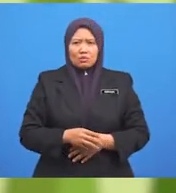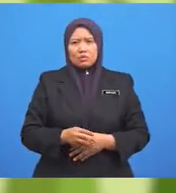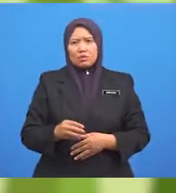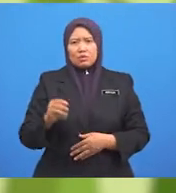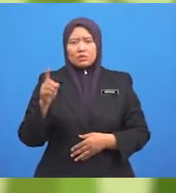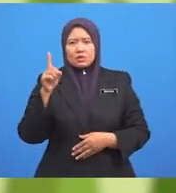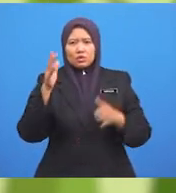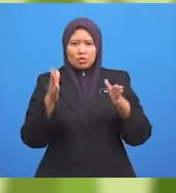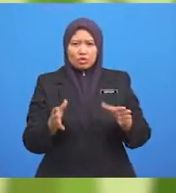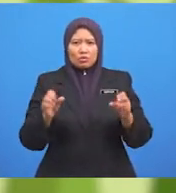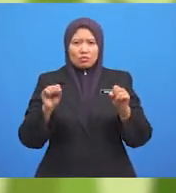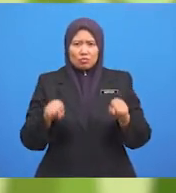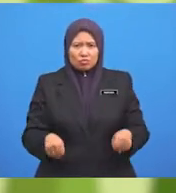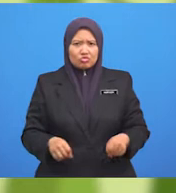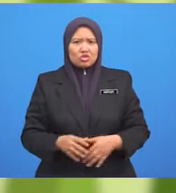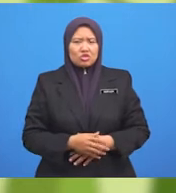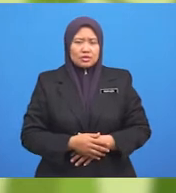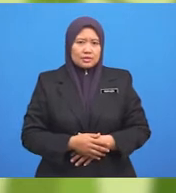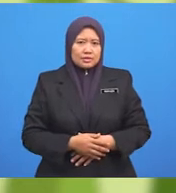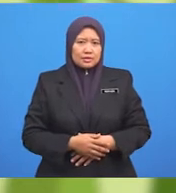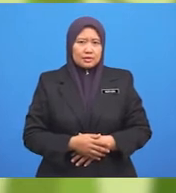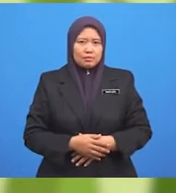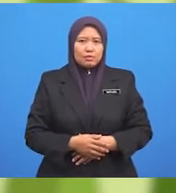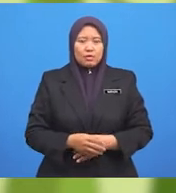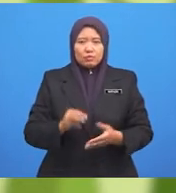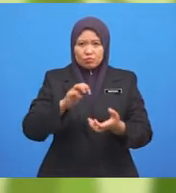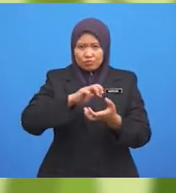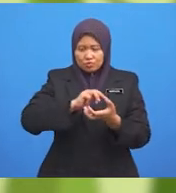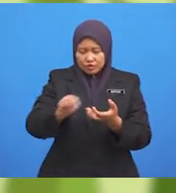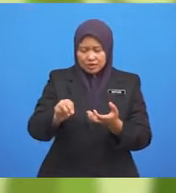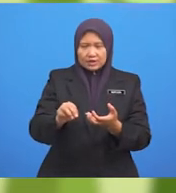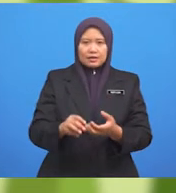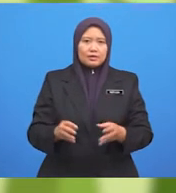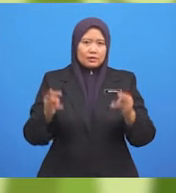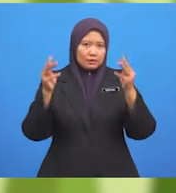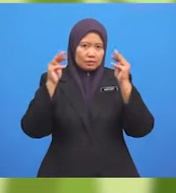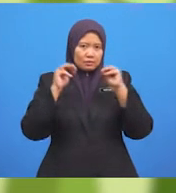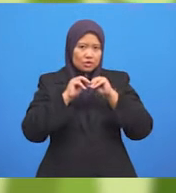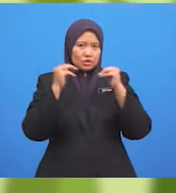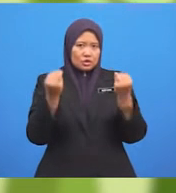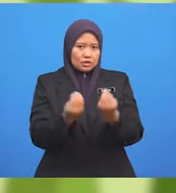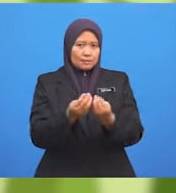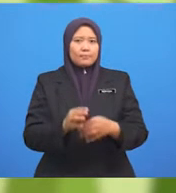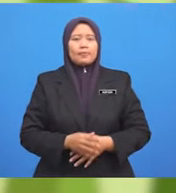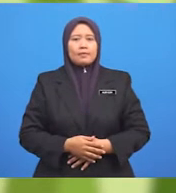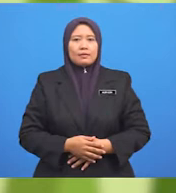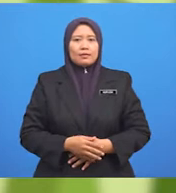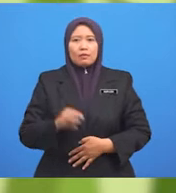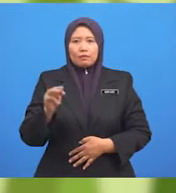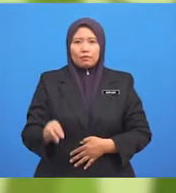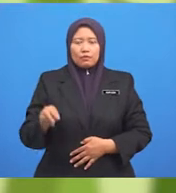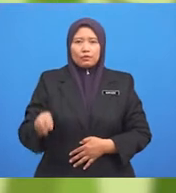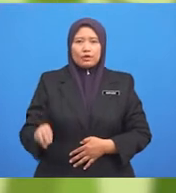ekstremisme yang akhirnya memusnahkan masyarakat. Murid yang kamil dapat menjalin tali